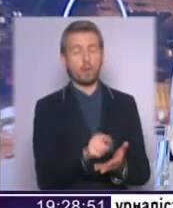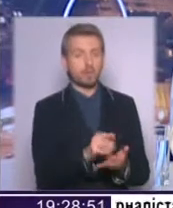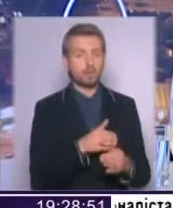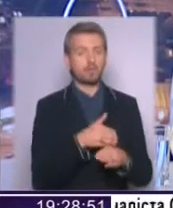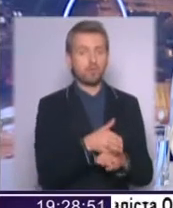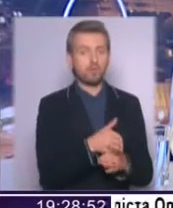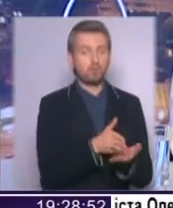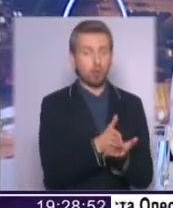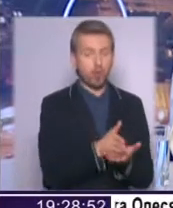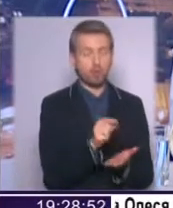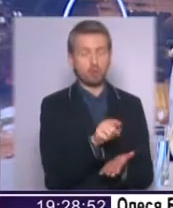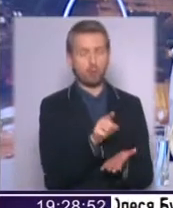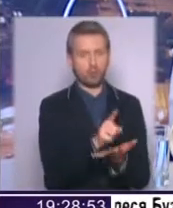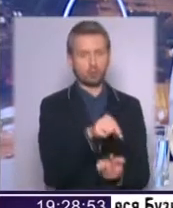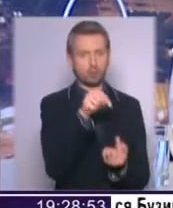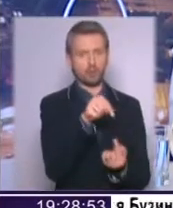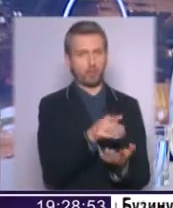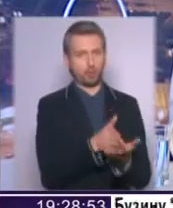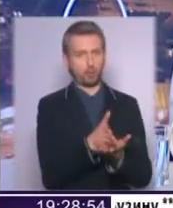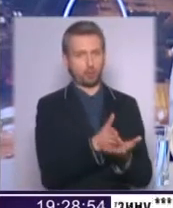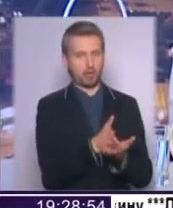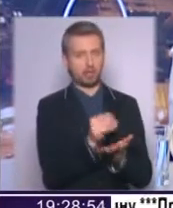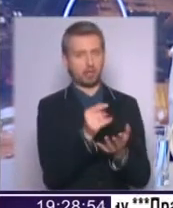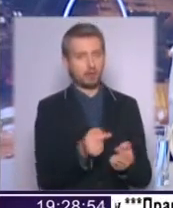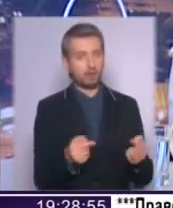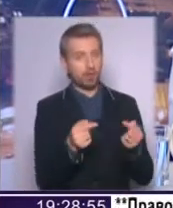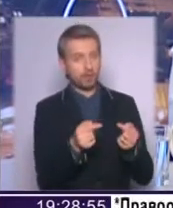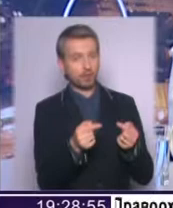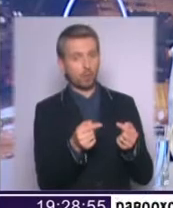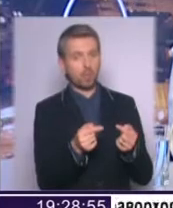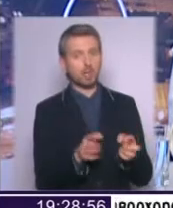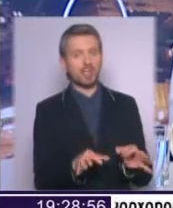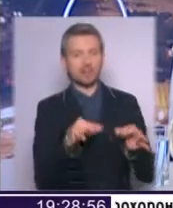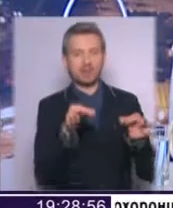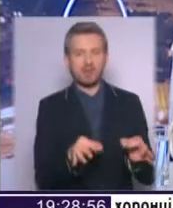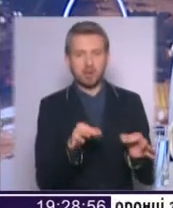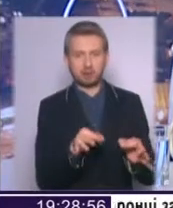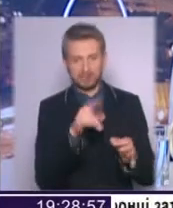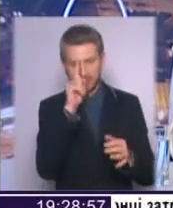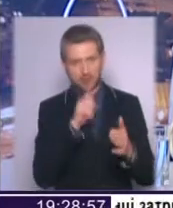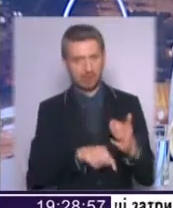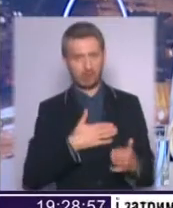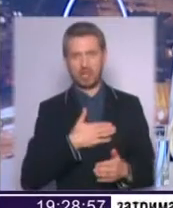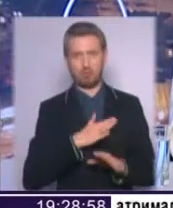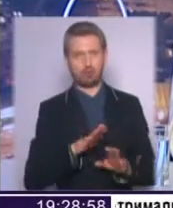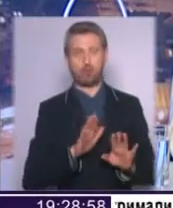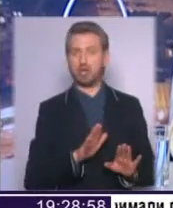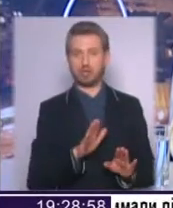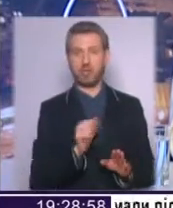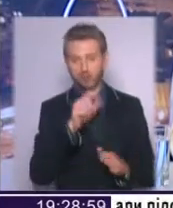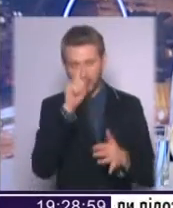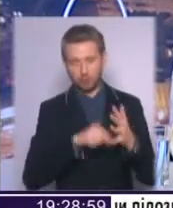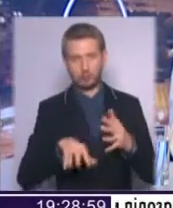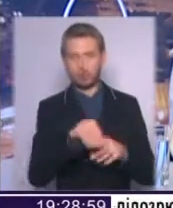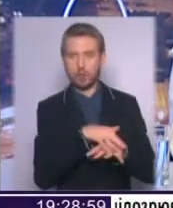відповідати посаді. І, відповідно, виправити надію, не мою тільки, а надію всього народу. Тому